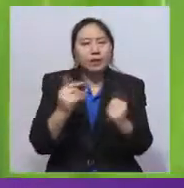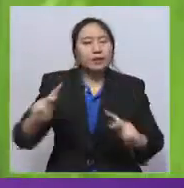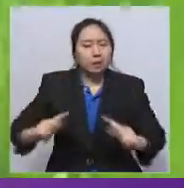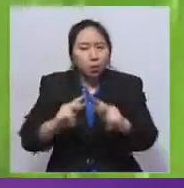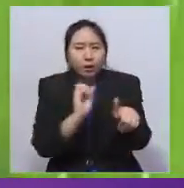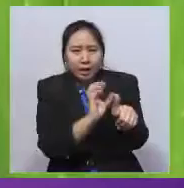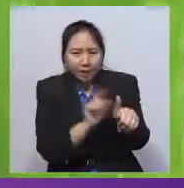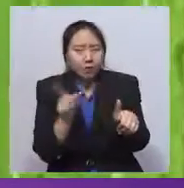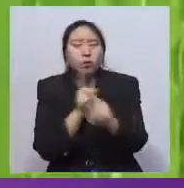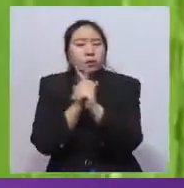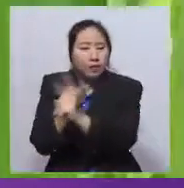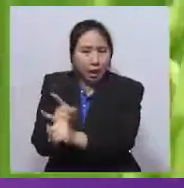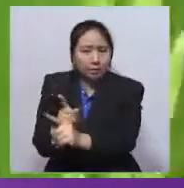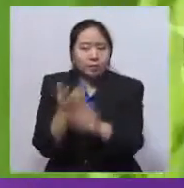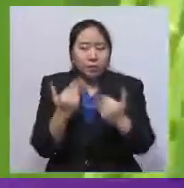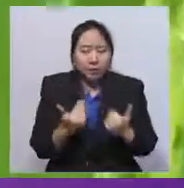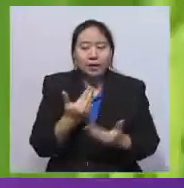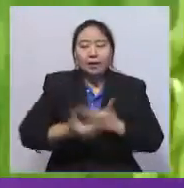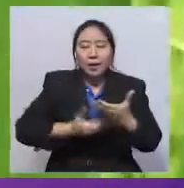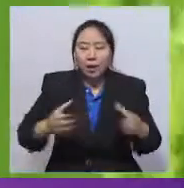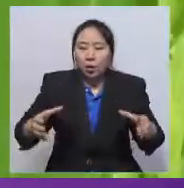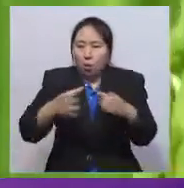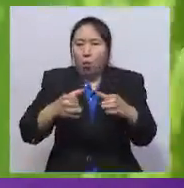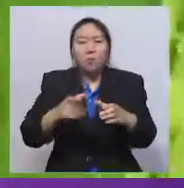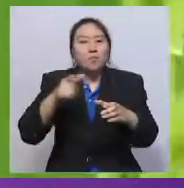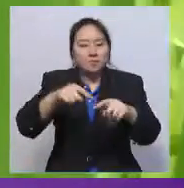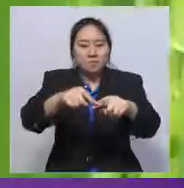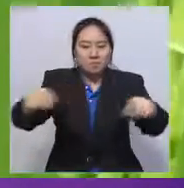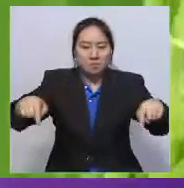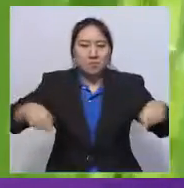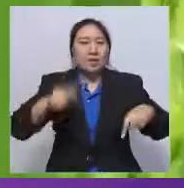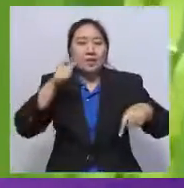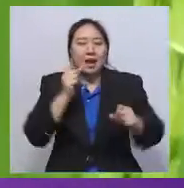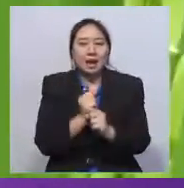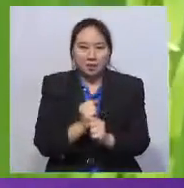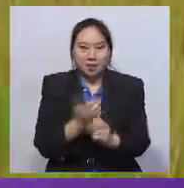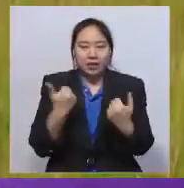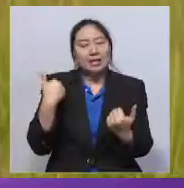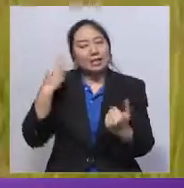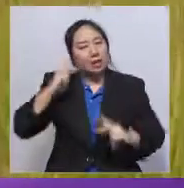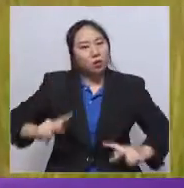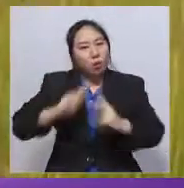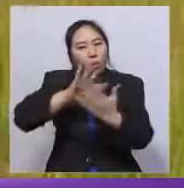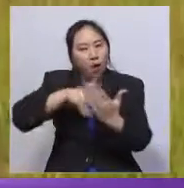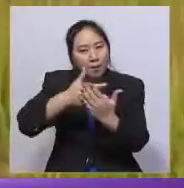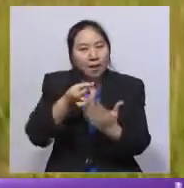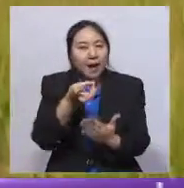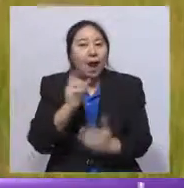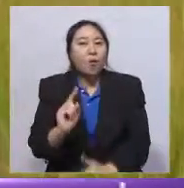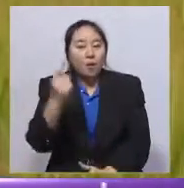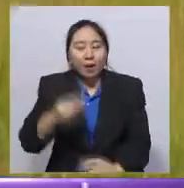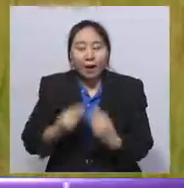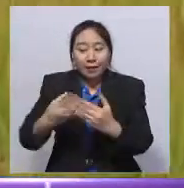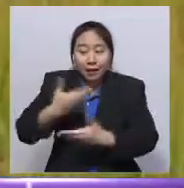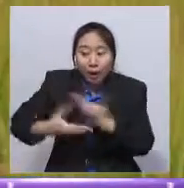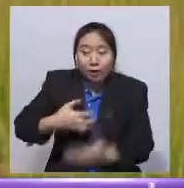การตลาดนำการผลิตและรวมกลุ่มเกษตรกรแปลงใหญ่ทางนี้กระทรวงได้วางแผนหาข้าวพันธุ์ใหม่เพื่อรองรับความต้องการของตล